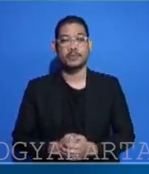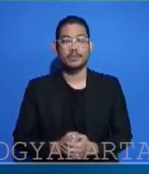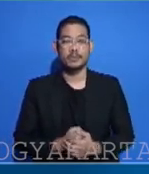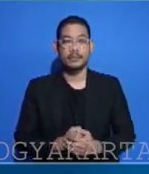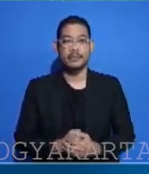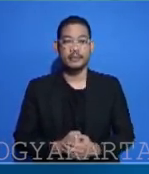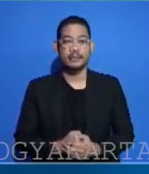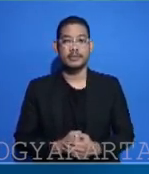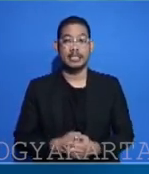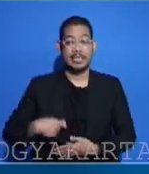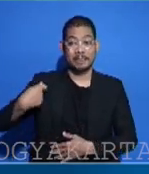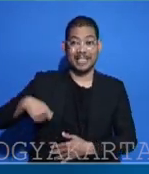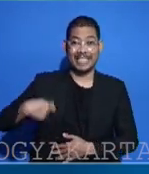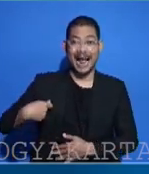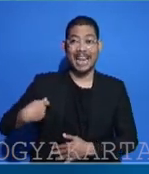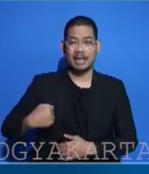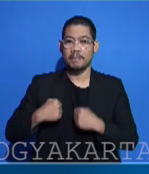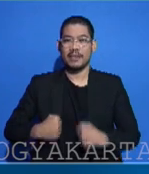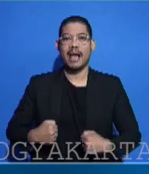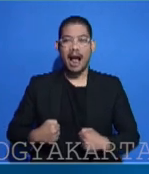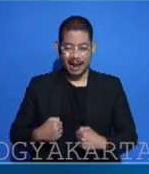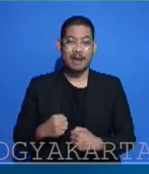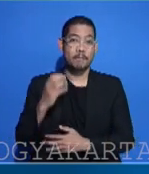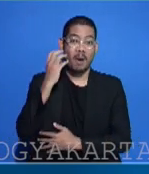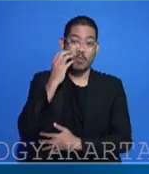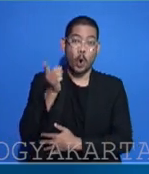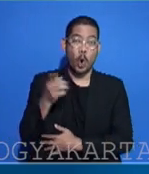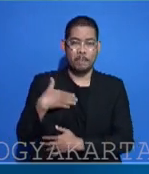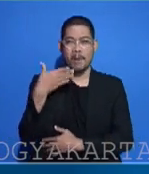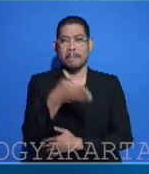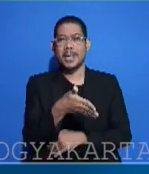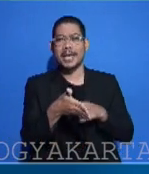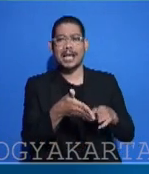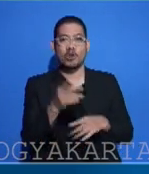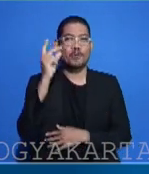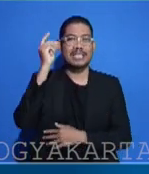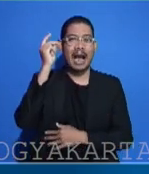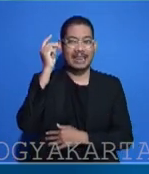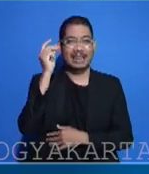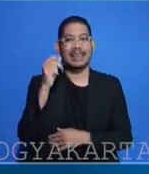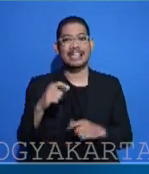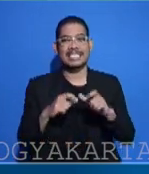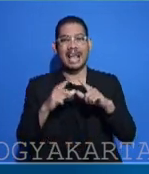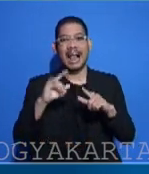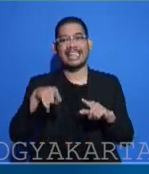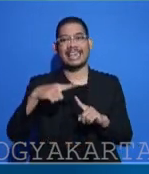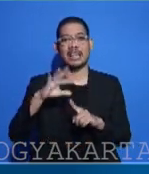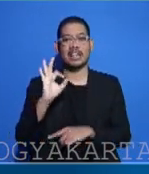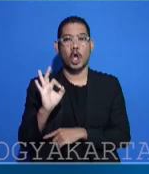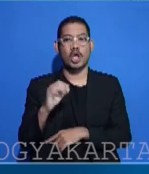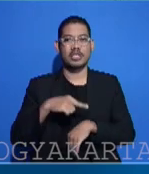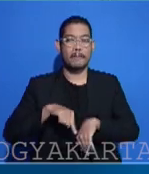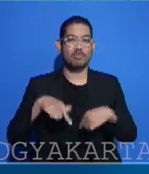Rombongan Menteri Pertahanan Prabowo Subianto tiba di Gedung Bedah Sentral Rumah Sakit Umum Pusat Dr. Sarjito pukul 17 waktu Indonesia